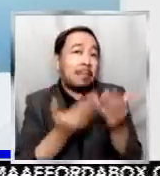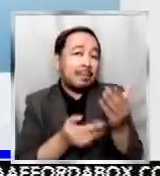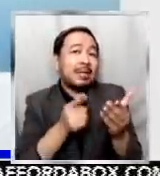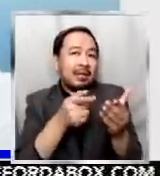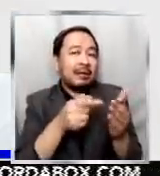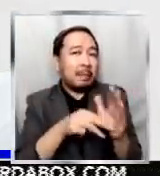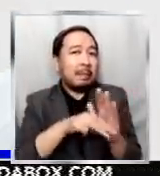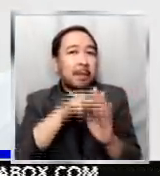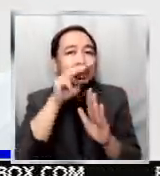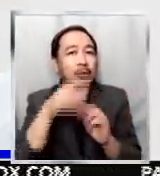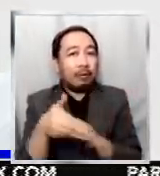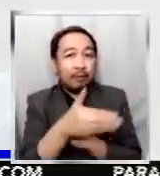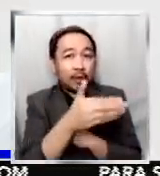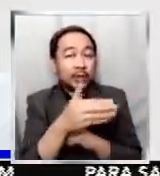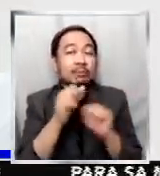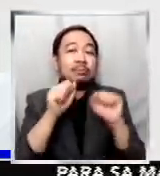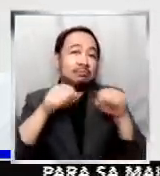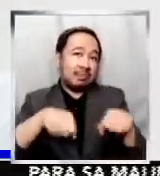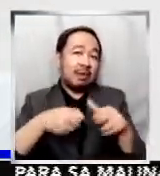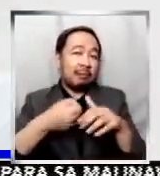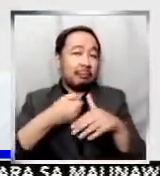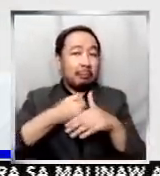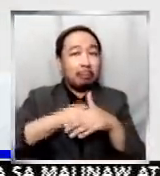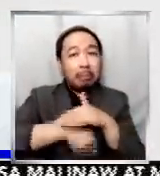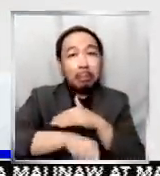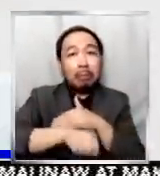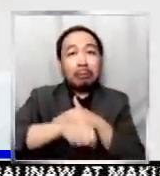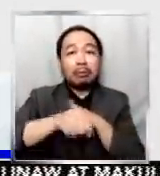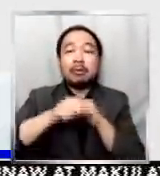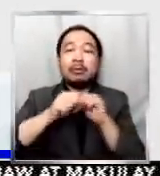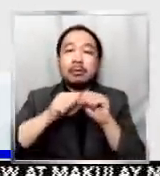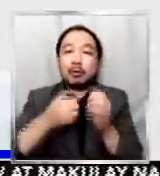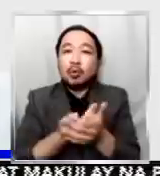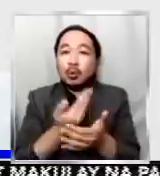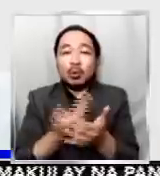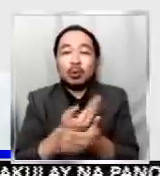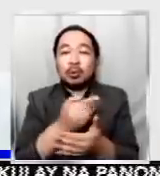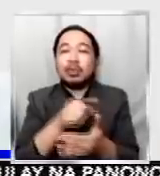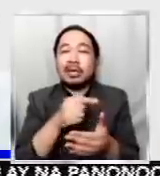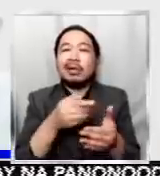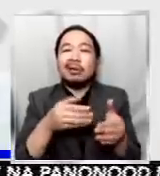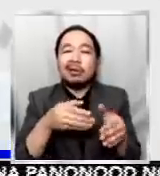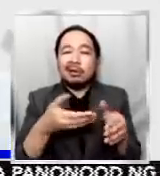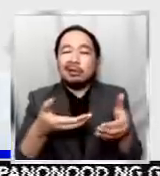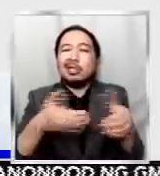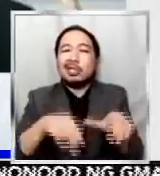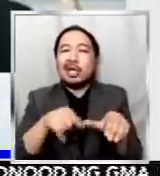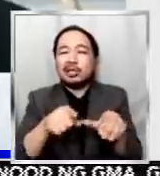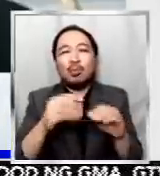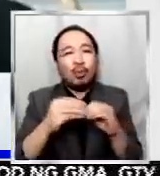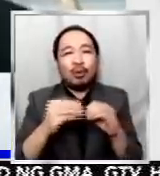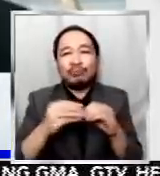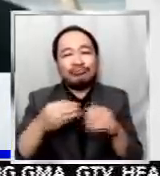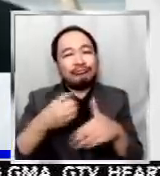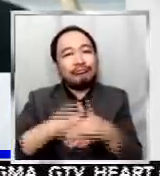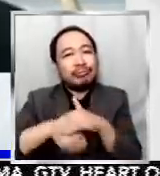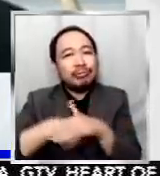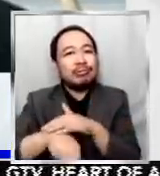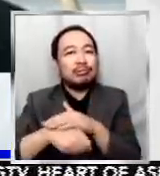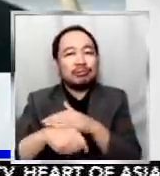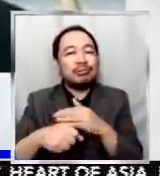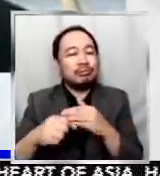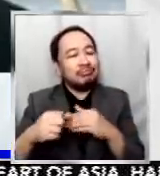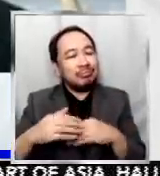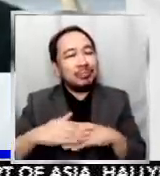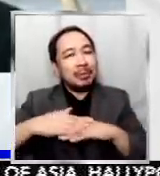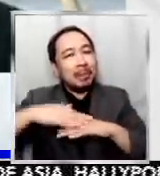pang manganak, mas bigyan natin ng chance na magparami pa yung isda. During spawning, that